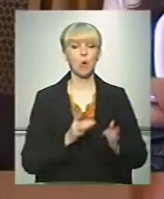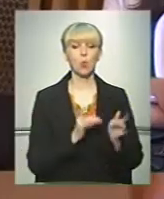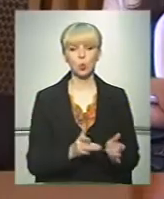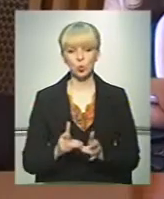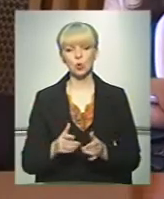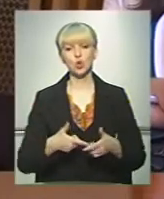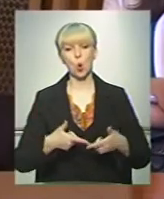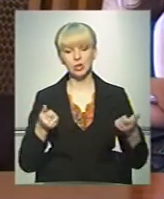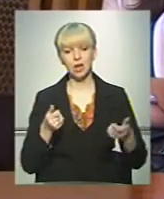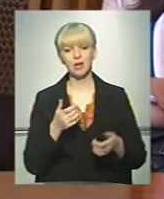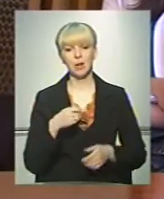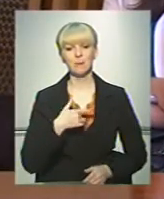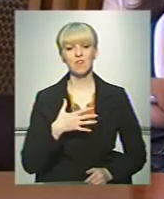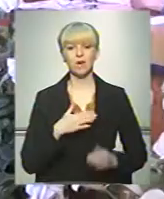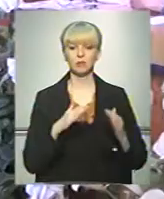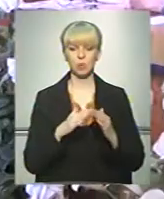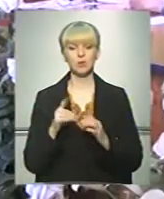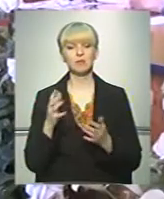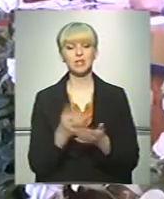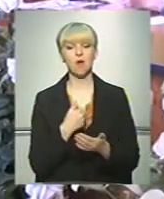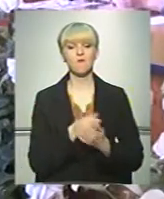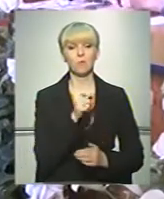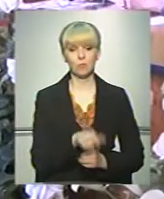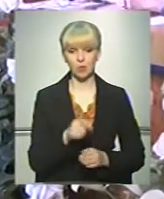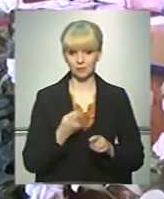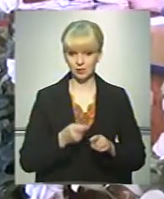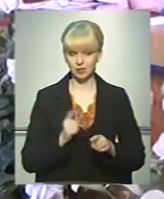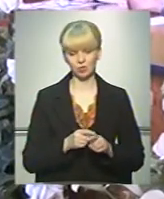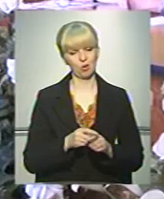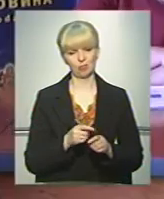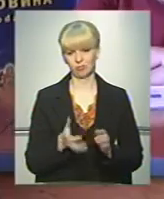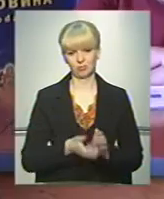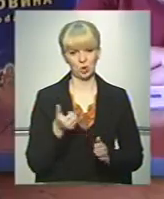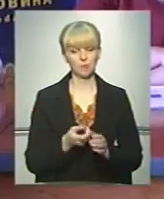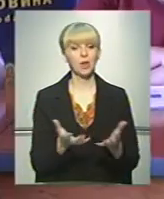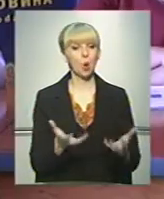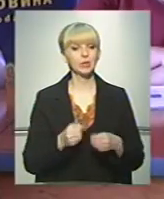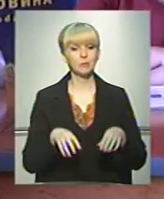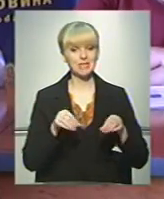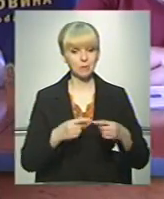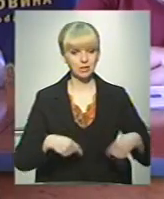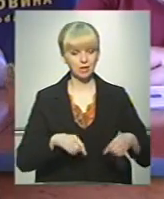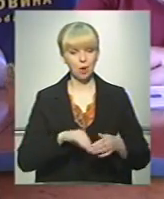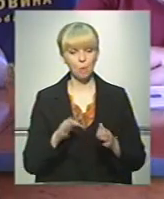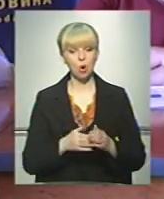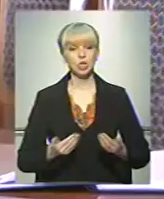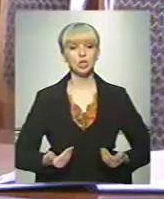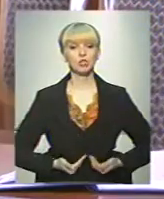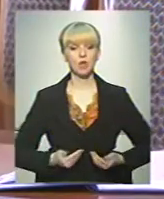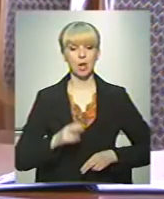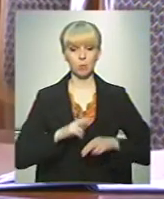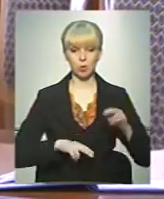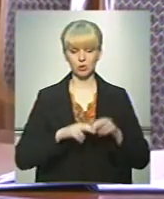гуртожитках, готелях, приватних будинках, які їм знайшли волонтери. Але цього недостатньо. А отримати земельну ділянку під житлове